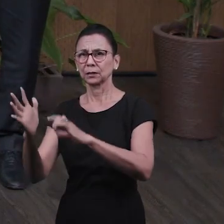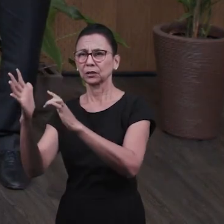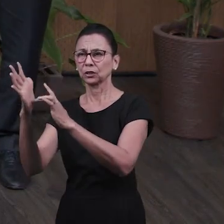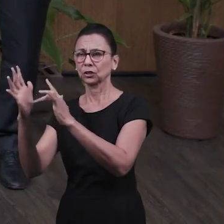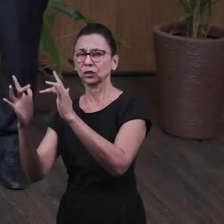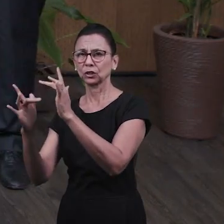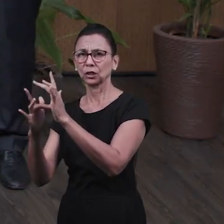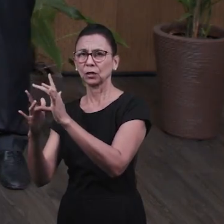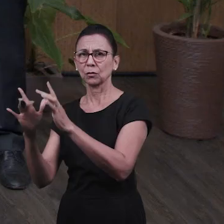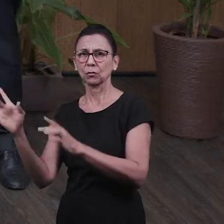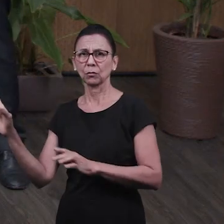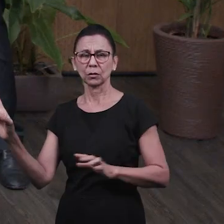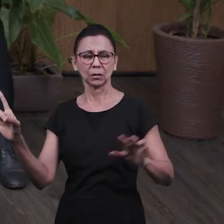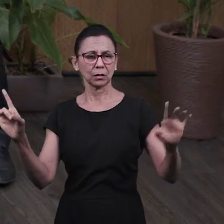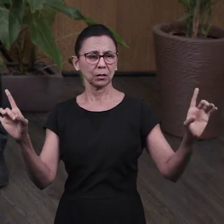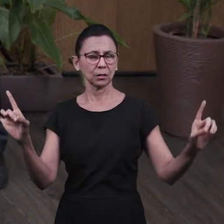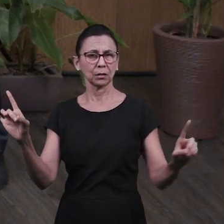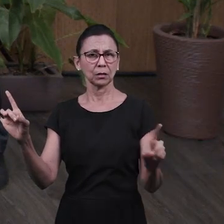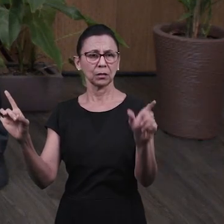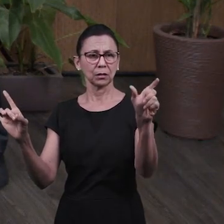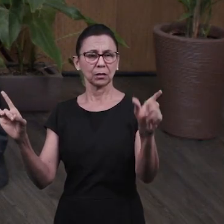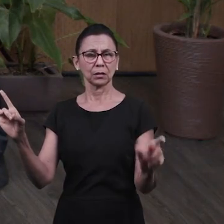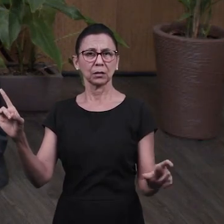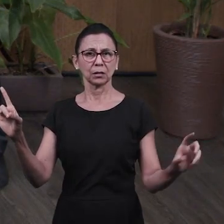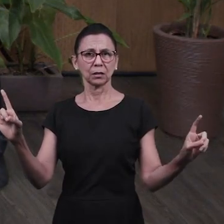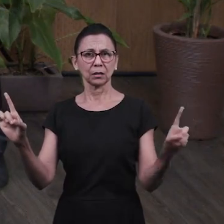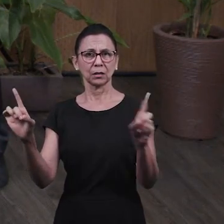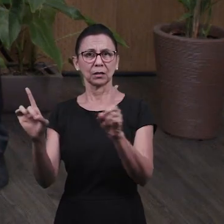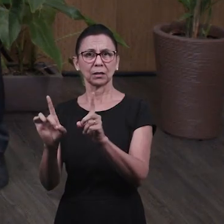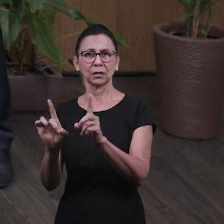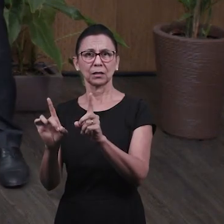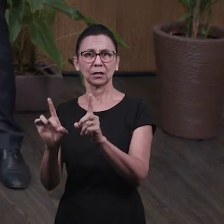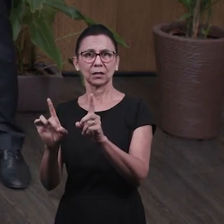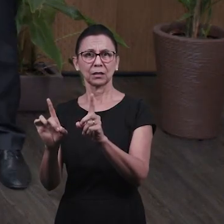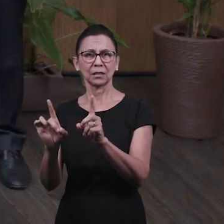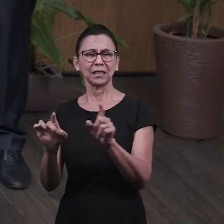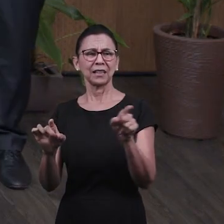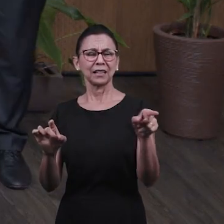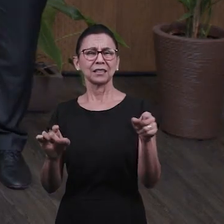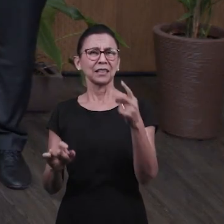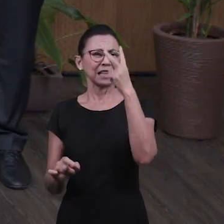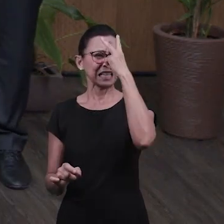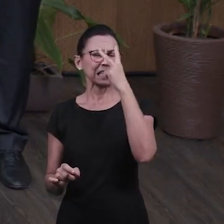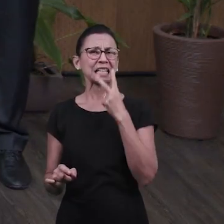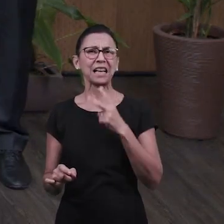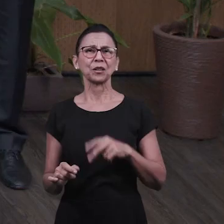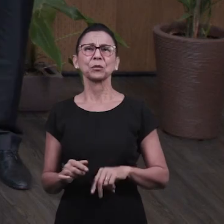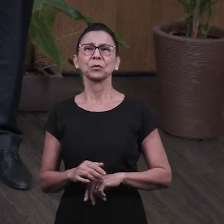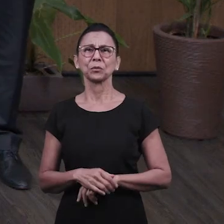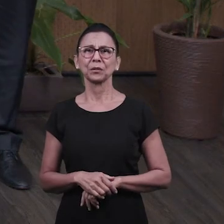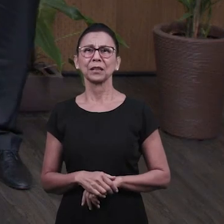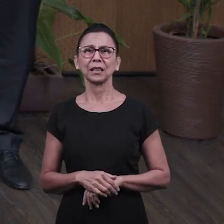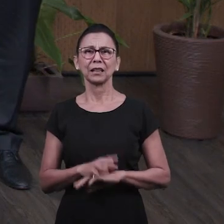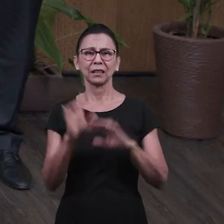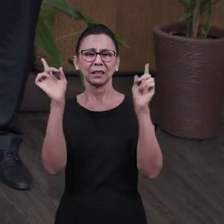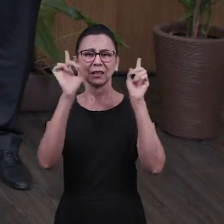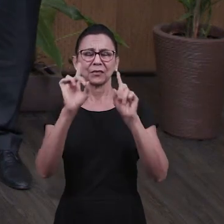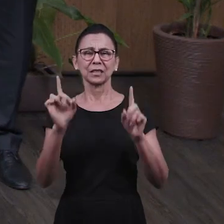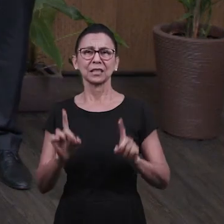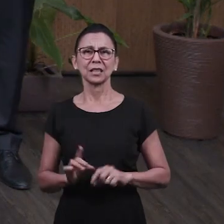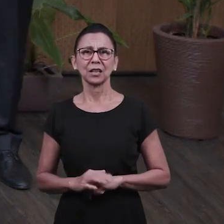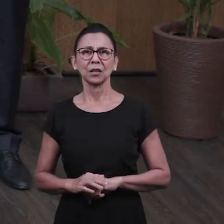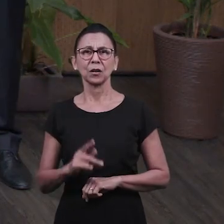Cette rencontre entre le Seigneur Jésus et cet homme que j'ai cité, en vérité, c'était un aveugle. Il